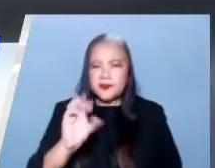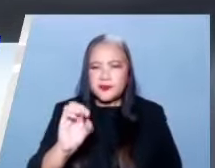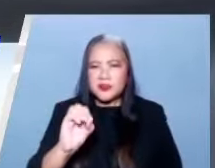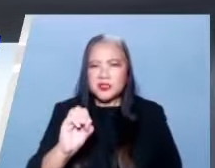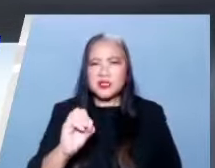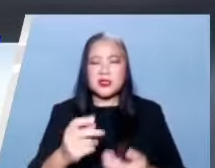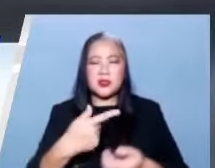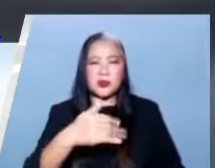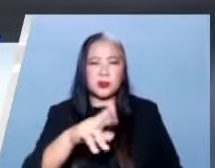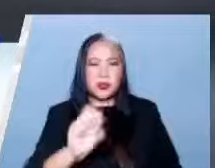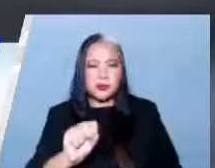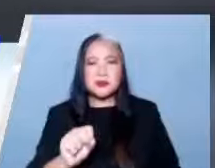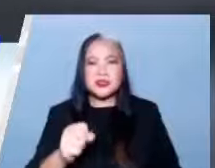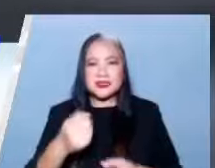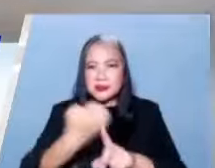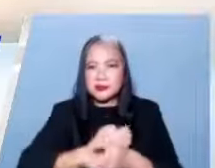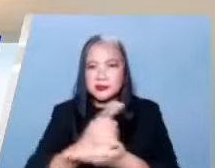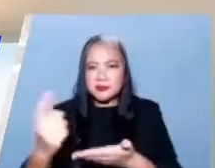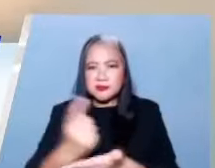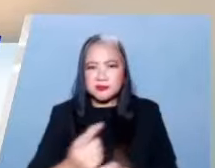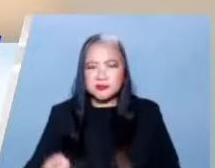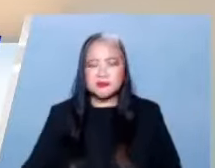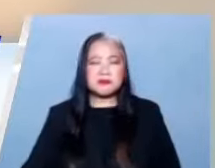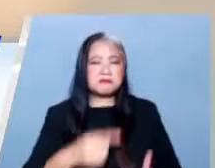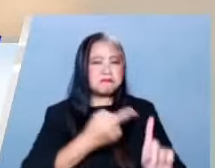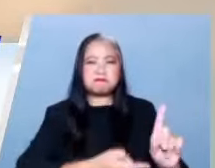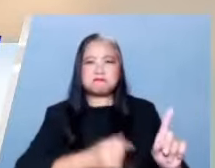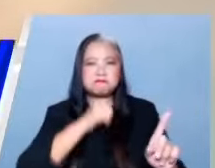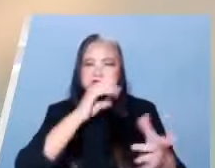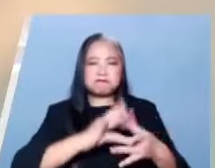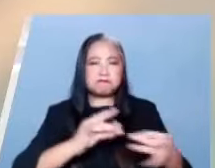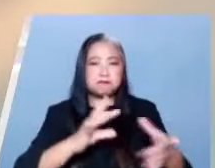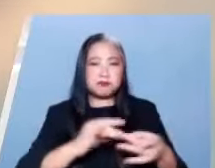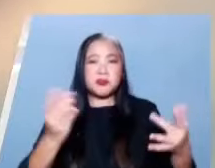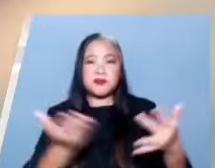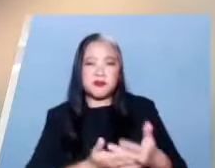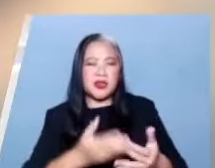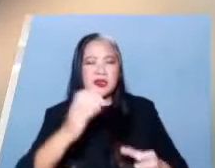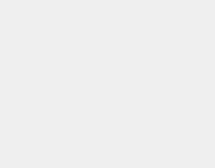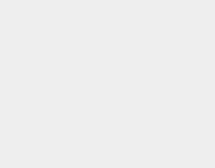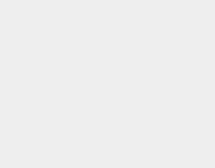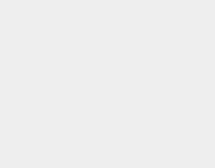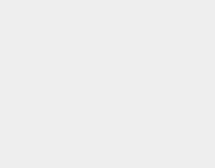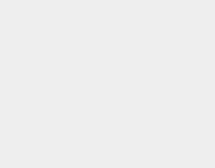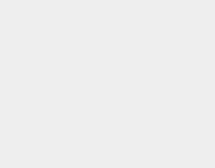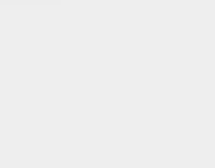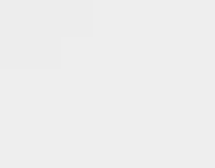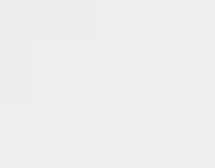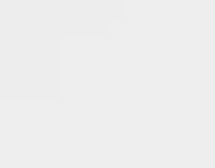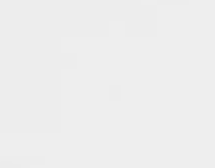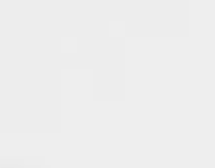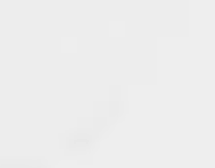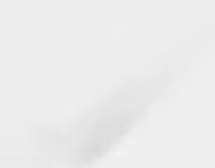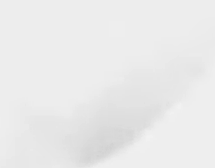kada linggo. Walang pahayag ang sospek na mahaharap sa kaukulang reklamo.